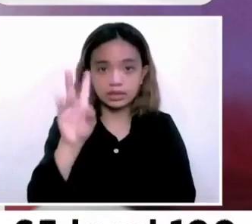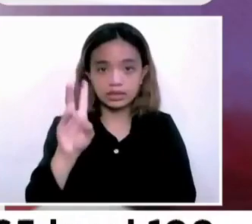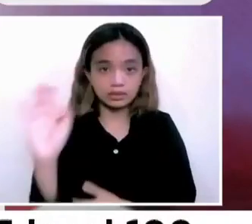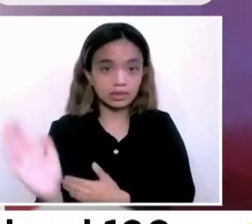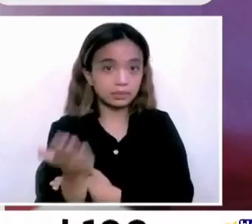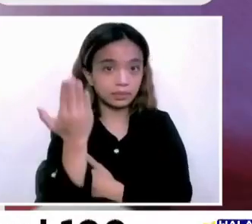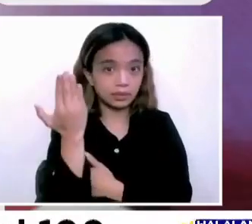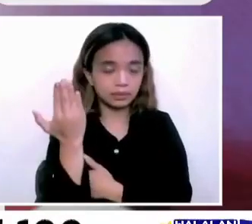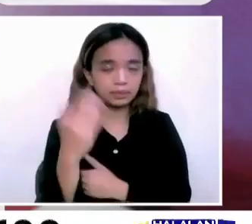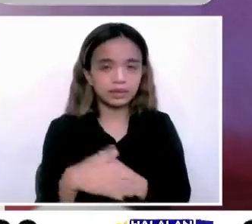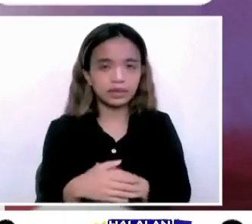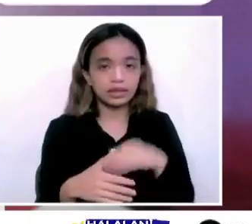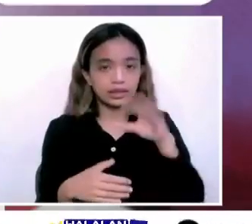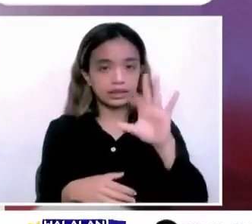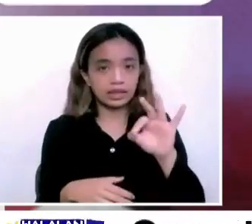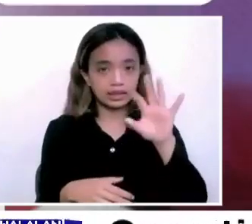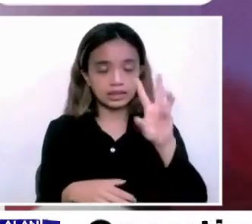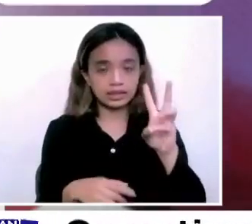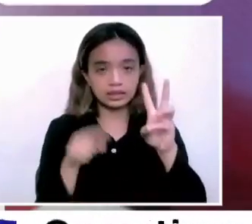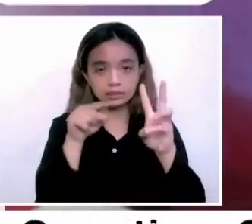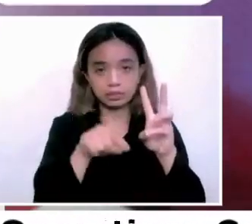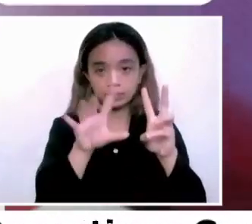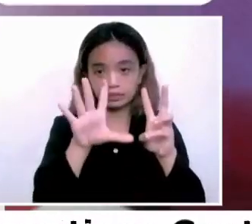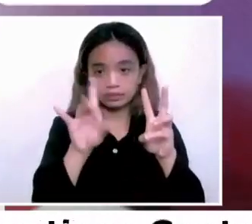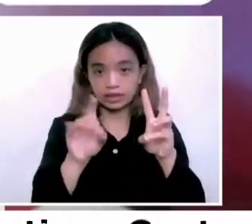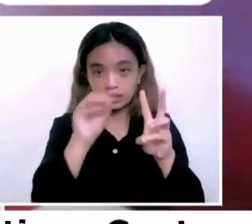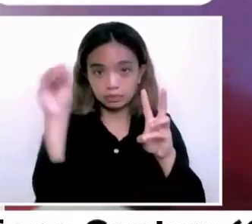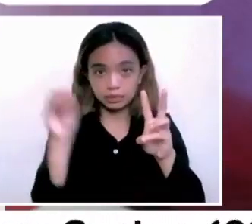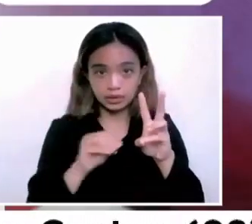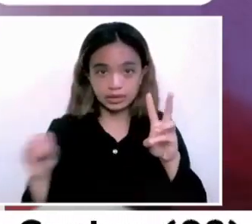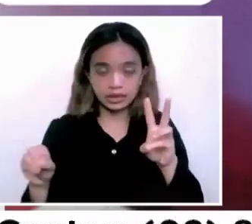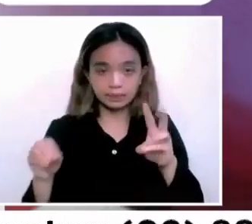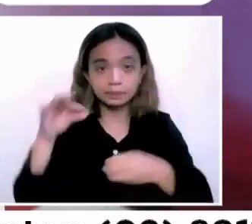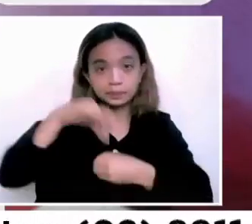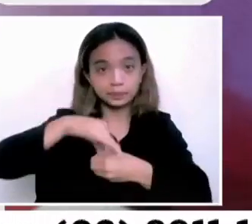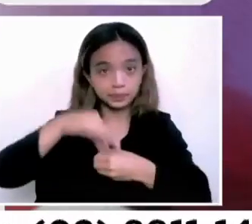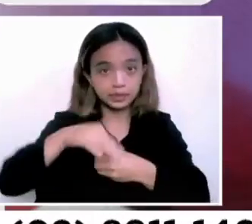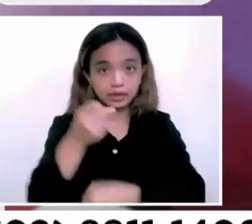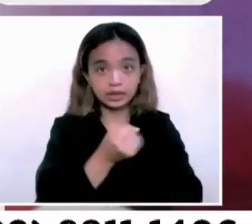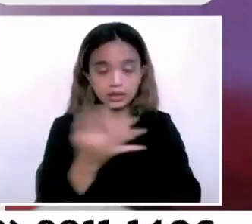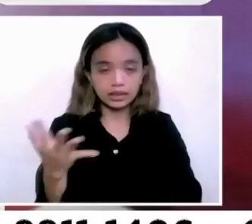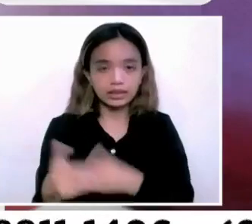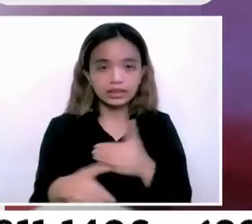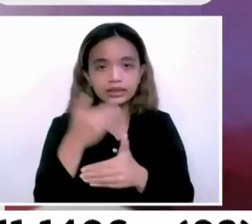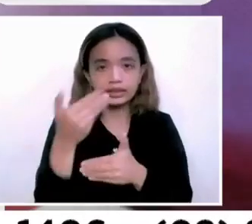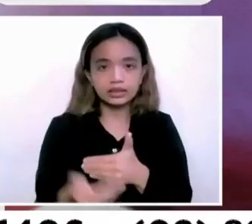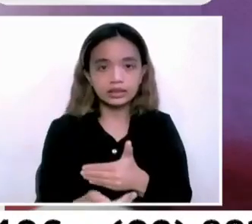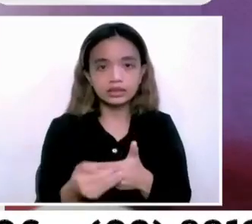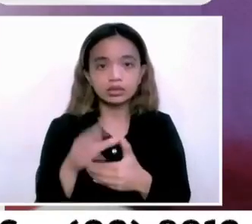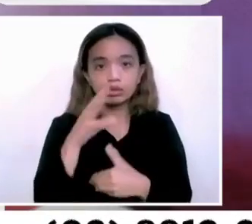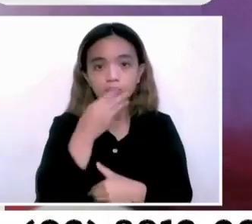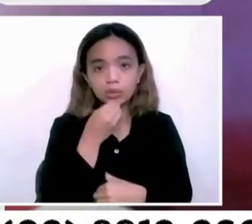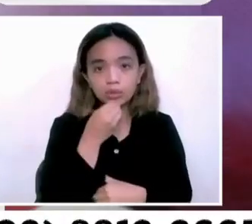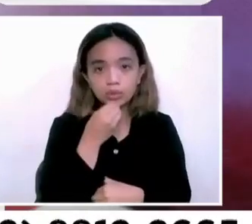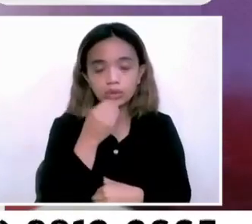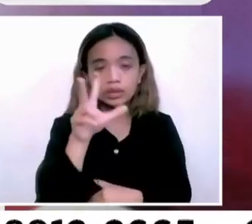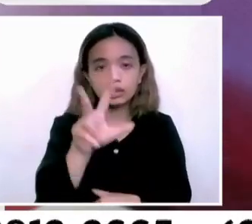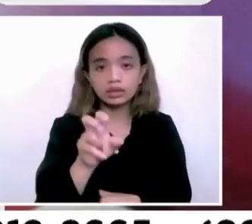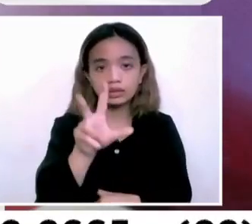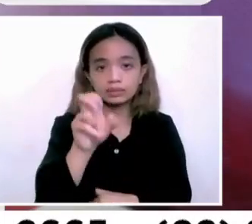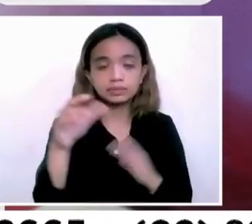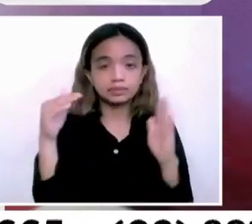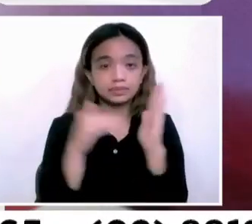sa 96.58% ng election returns dito sa Caloocan, si Along Malapitan ay mayroong higit 300,000